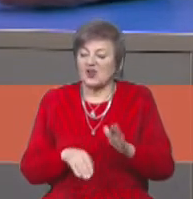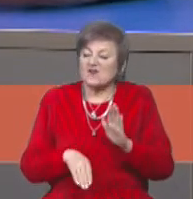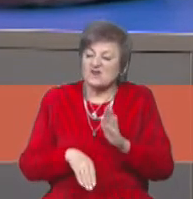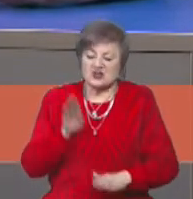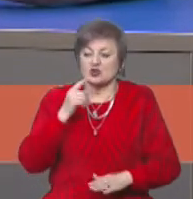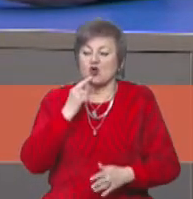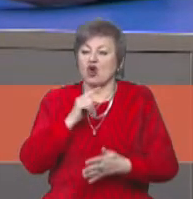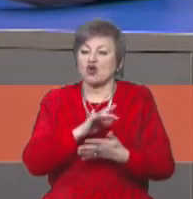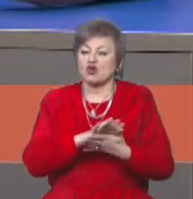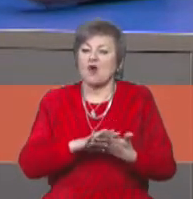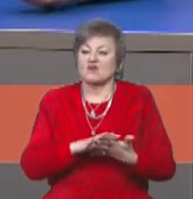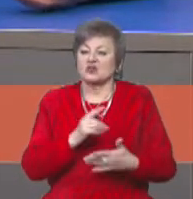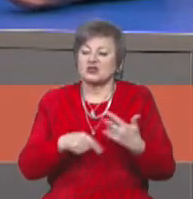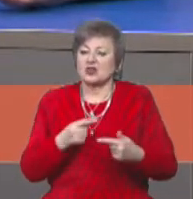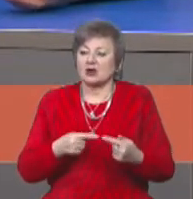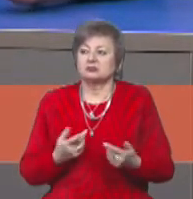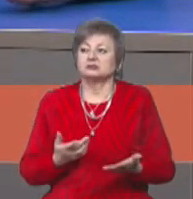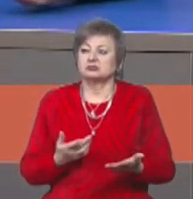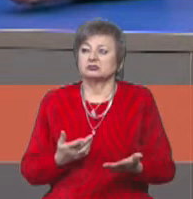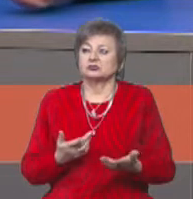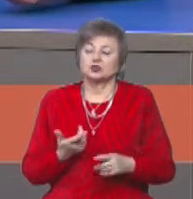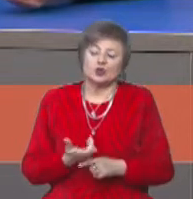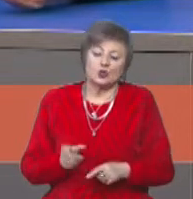Висококровна і справді